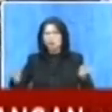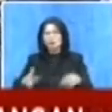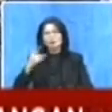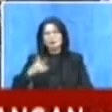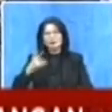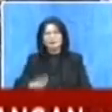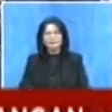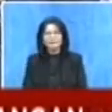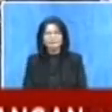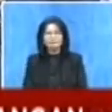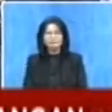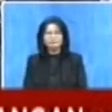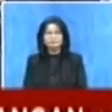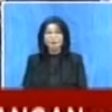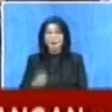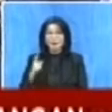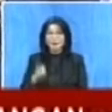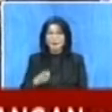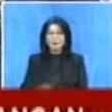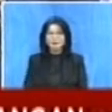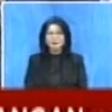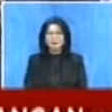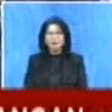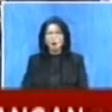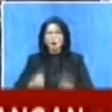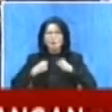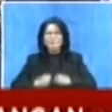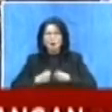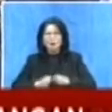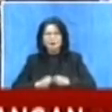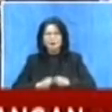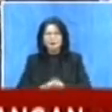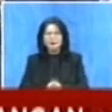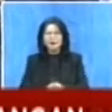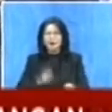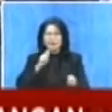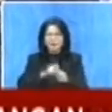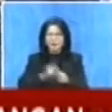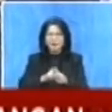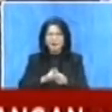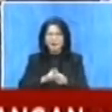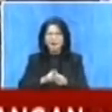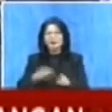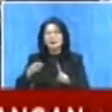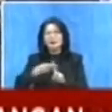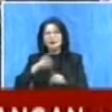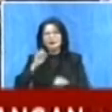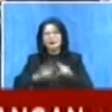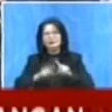terjaga. Karena itu, konsolidasi dan reformasi fiskal harus terus dilakukan secara